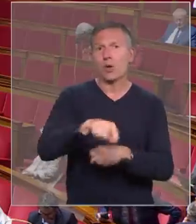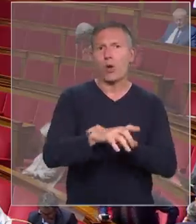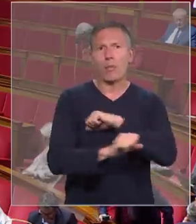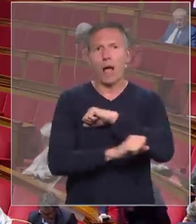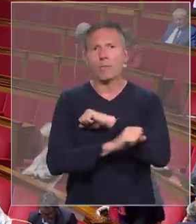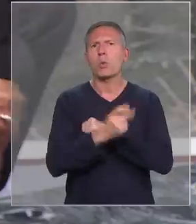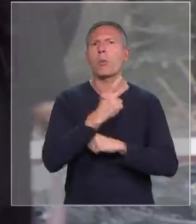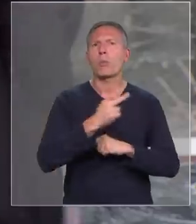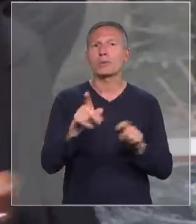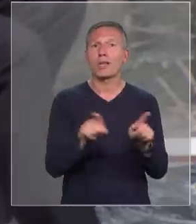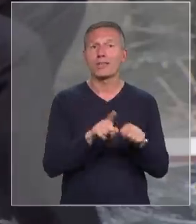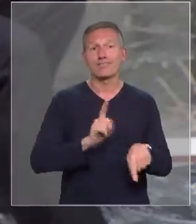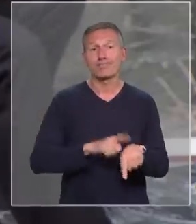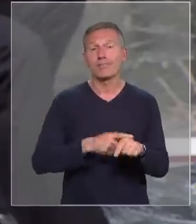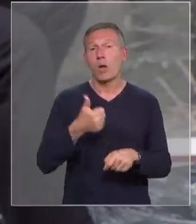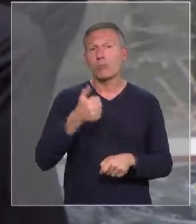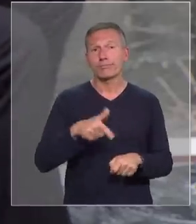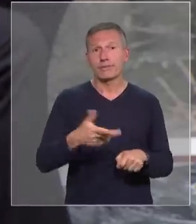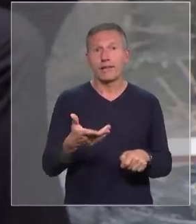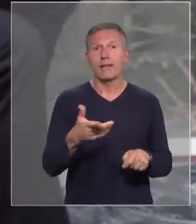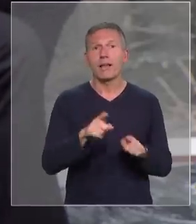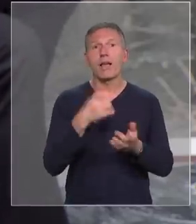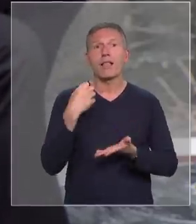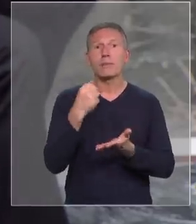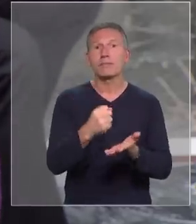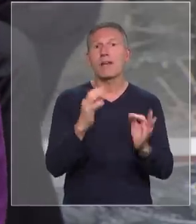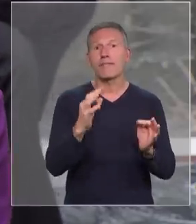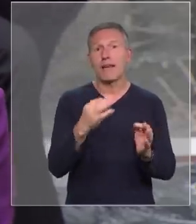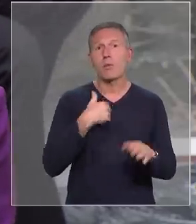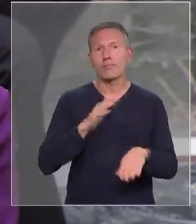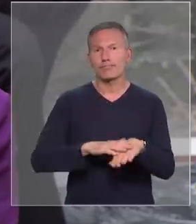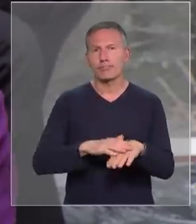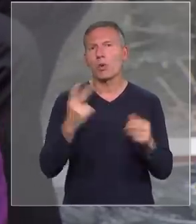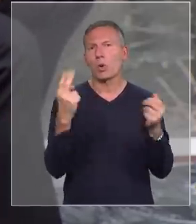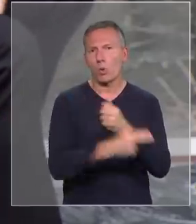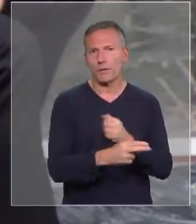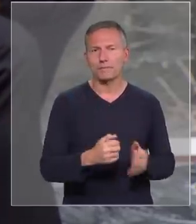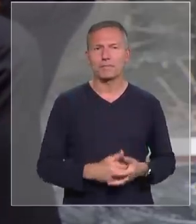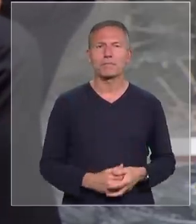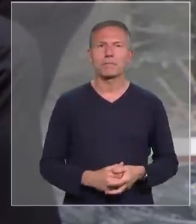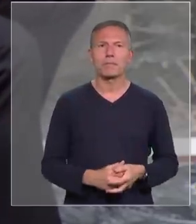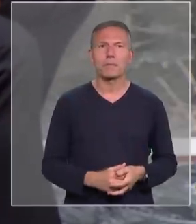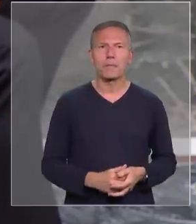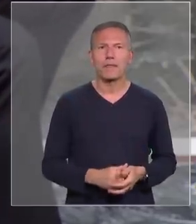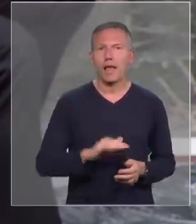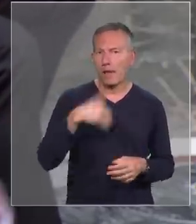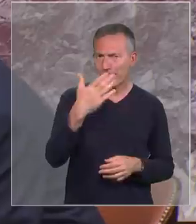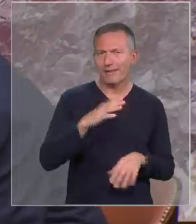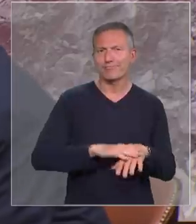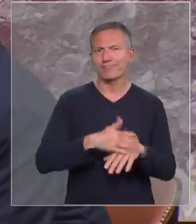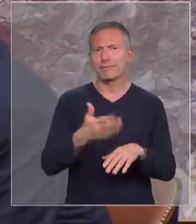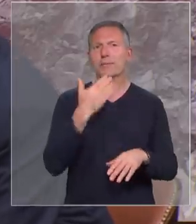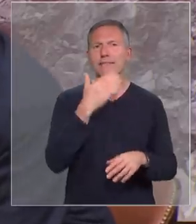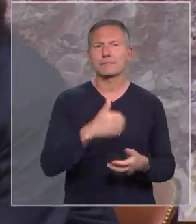abusives. Enfin, le temps est court sur la transmission. Merci, je recommande la reprise. Je vous recommanderai une autre fois. Merci.